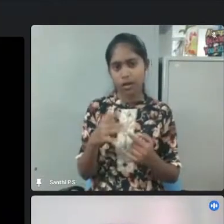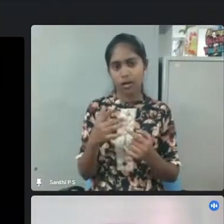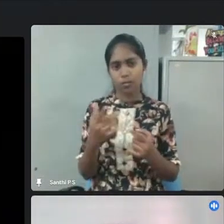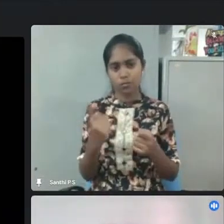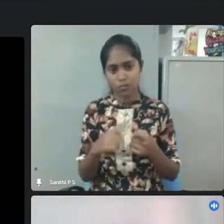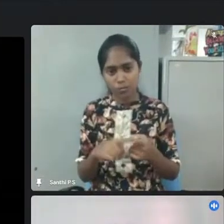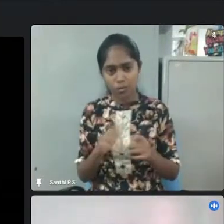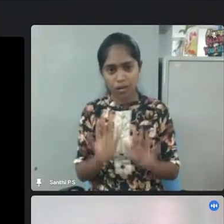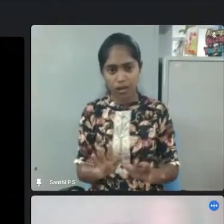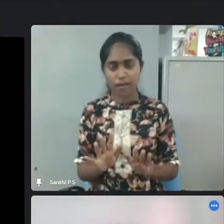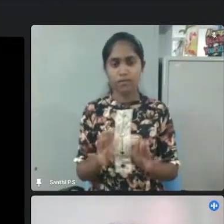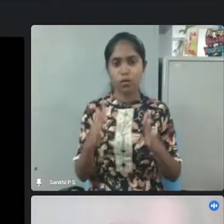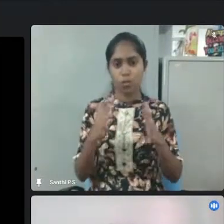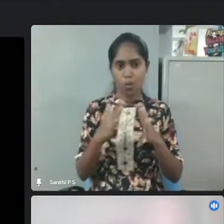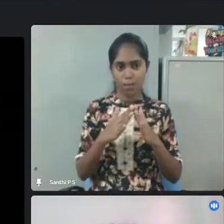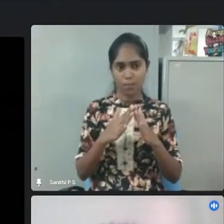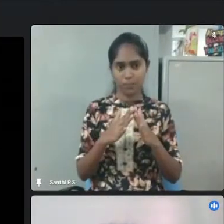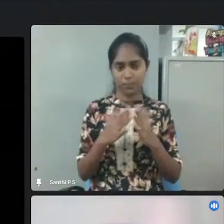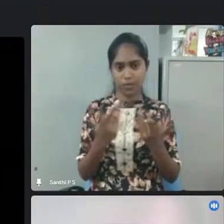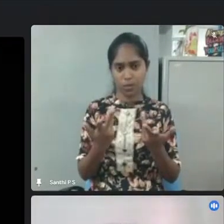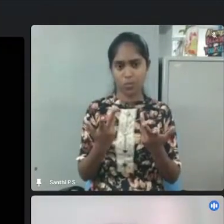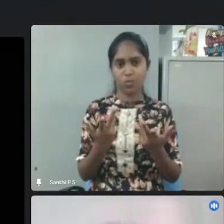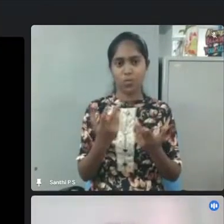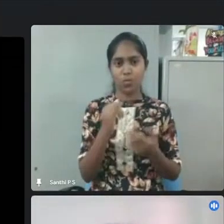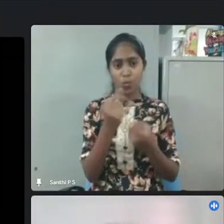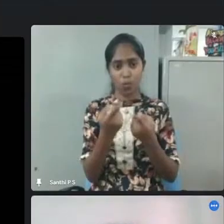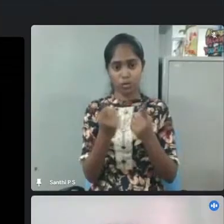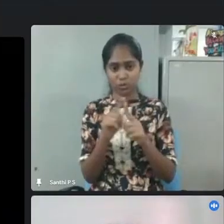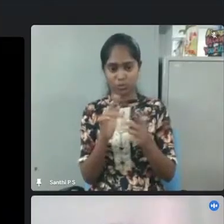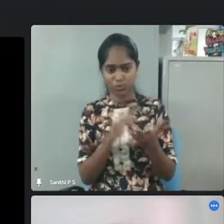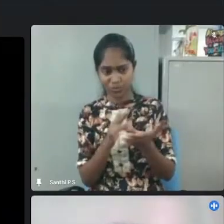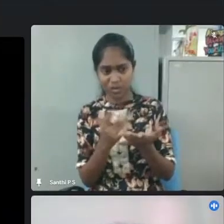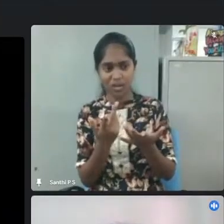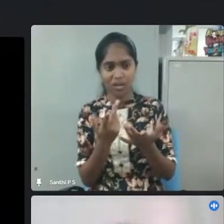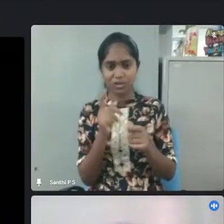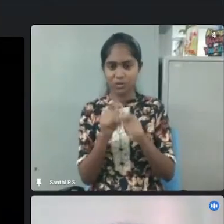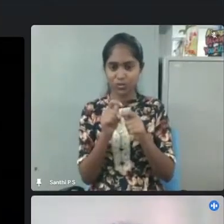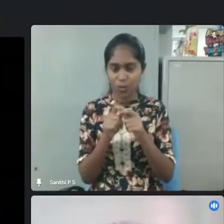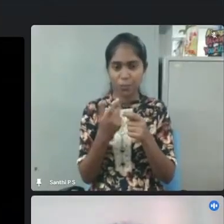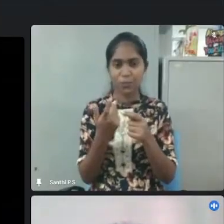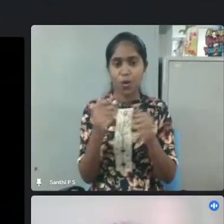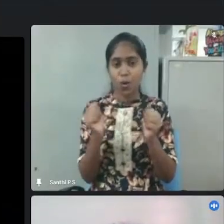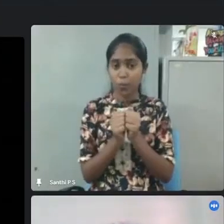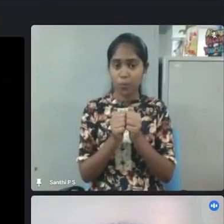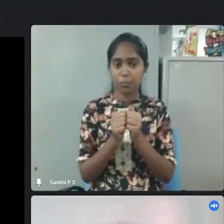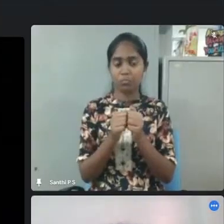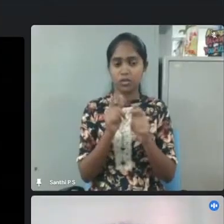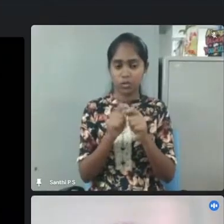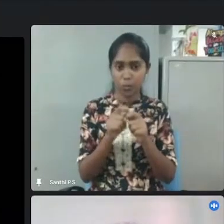വീടിന്റെ തന്നെ ഘടനയുണ്ടാകാം, ബാത്റൂം എവിടെയാണെന്നുള്ളത്, ജോലി ചെയ്യേണ്ട സ്ഥലങ്ങൾ, കൂടെ ജീവിക്കുകയും പ്രവർത്തിക്കുകയും